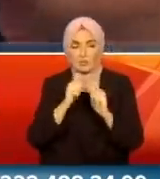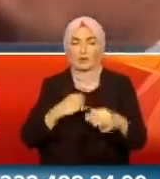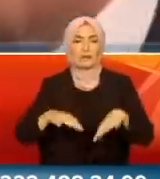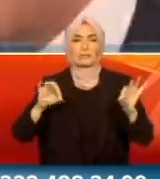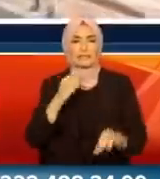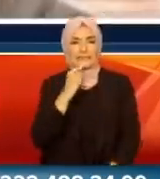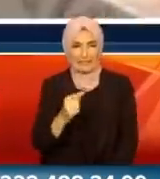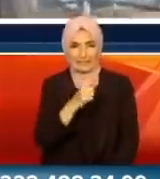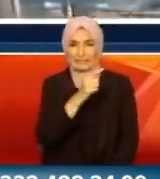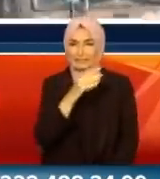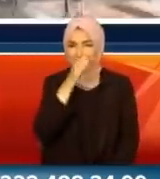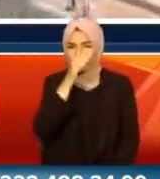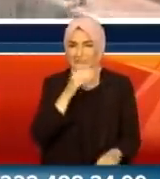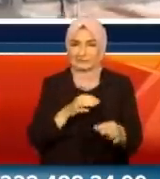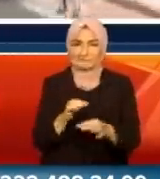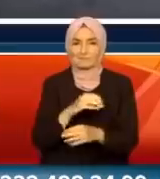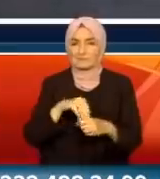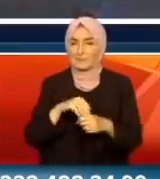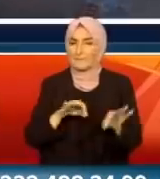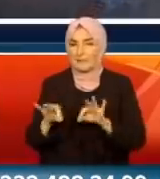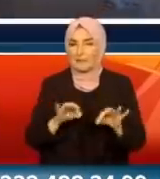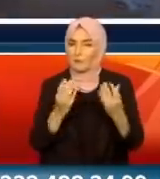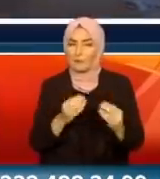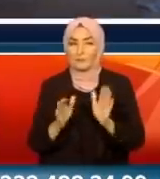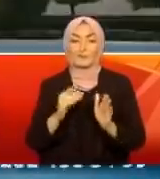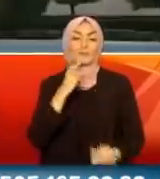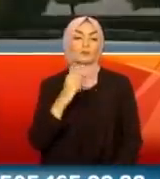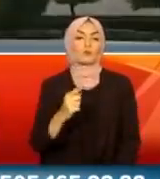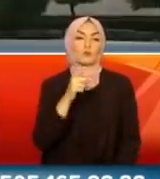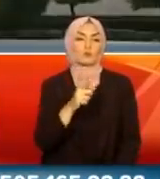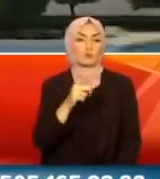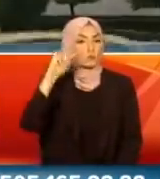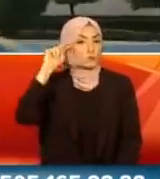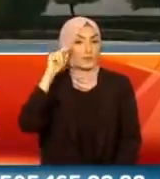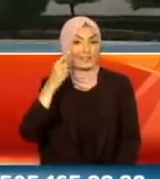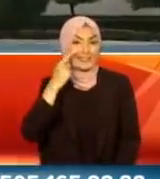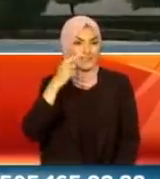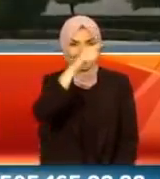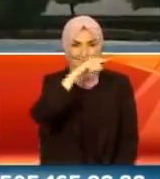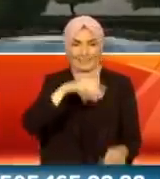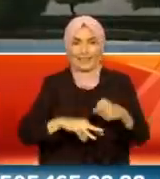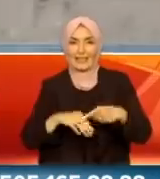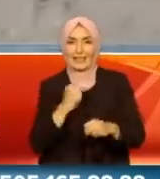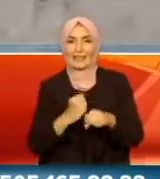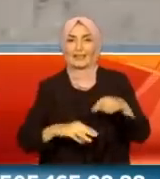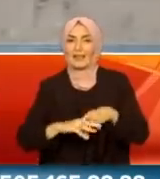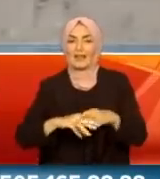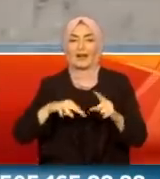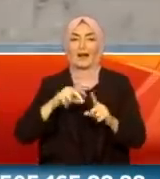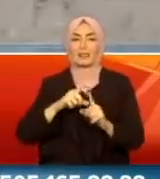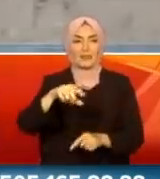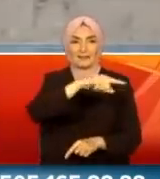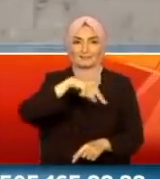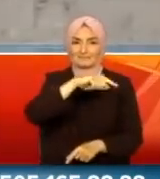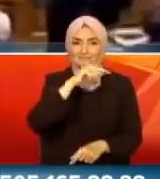sinsi bir plan hazırlandığına işaret ediyor. Yunan devletinin Ege adalarını Lozan'a aykırı bir şekilde silahlandırdığı öteden